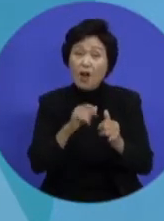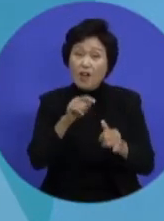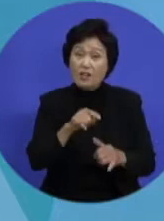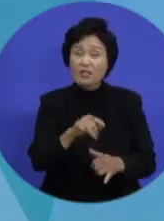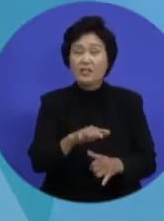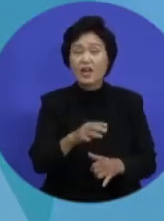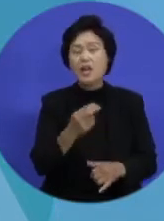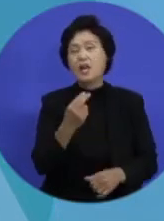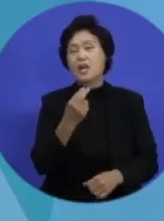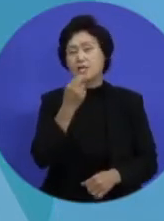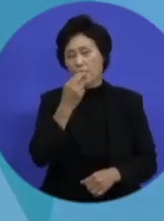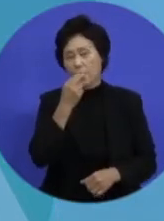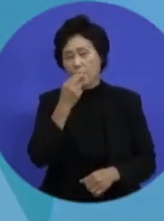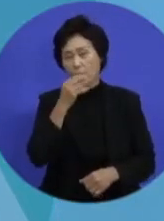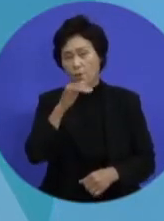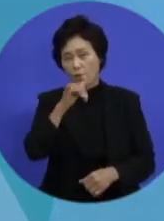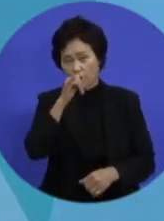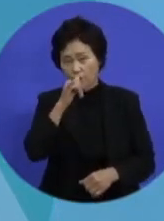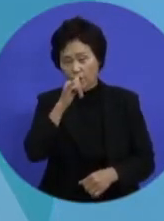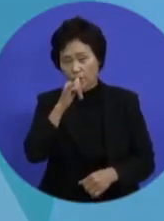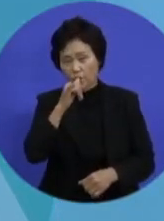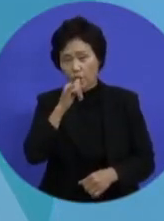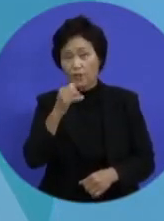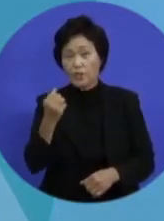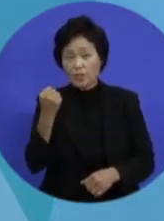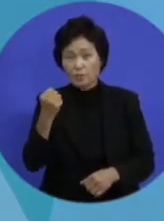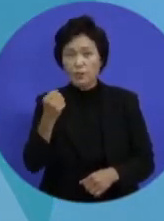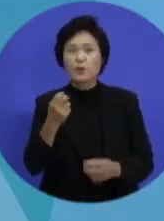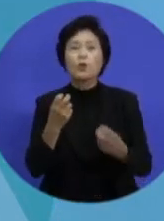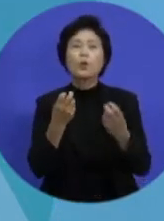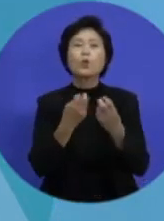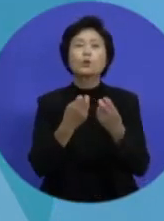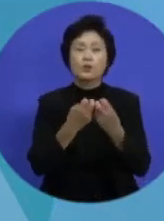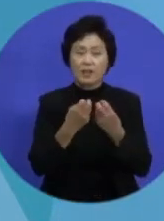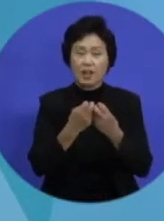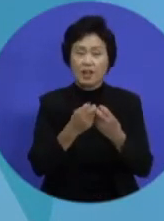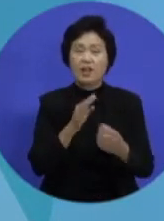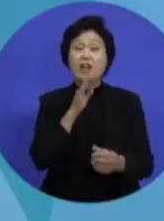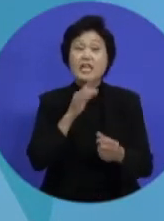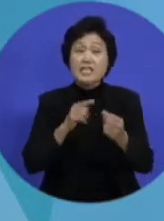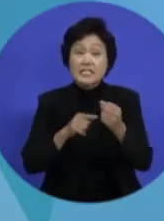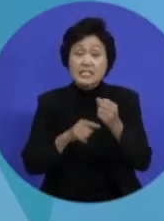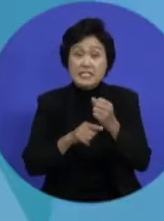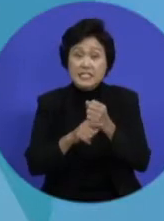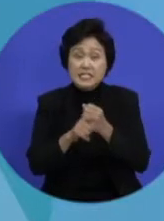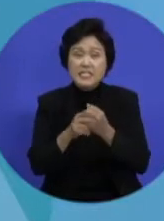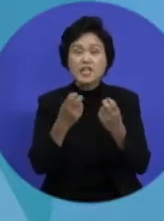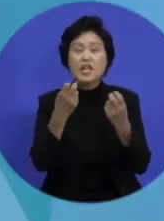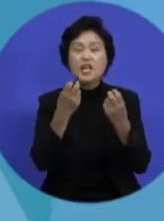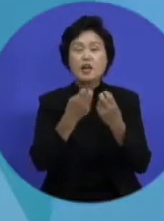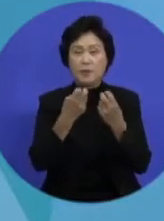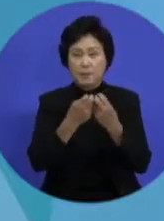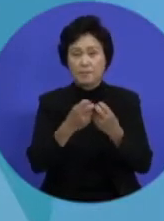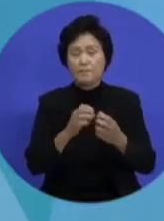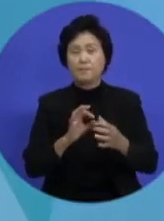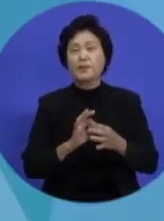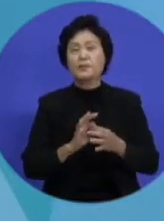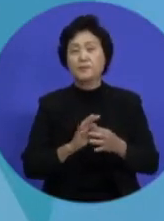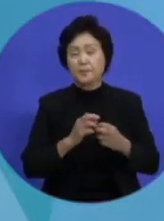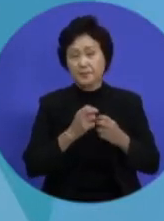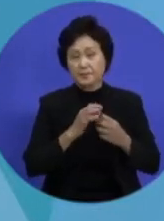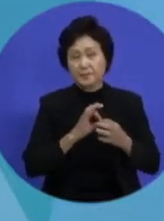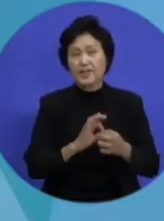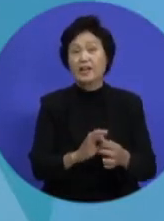있는 이 교육이 어떻게 작용해야 되는지를 관성의 법칙이 아니라 진리의 법칙을 따라서 생각할 시대가 되었다고